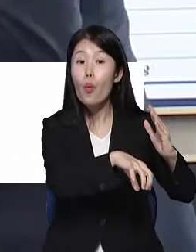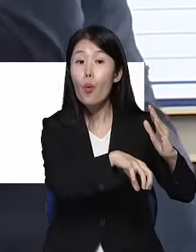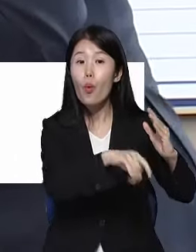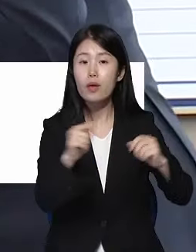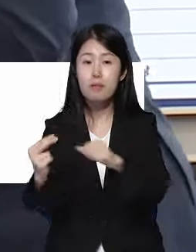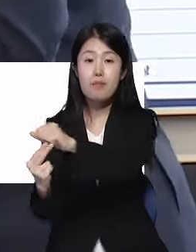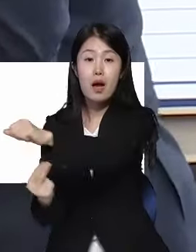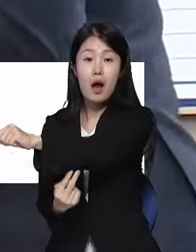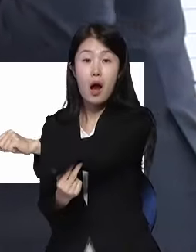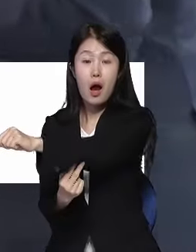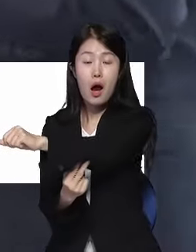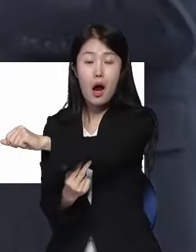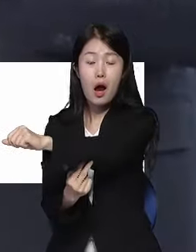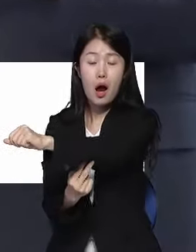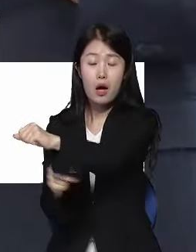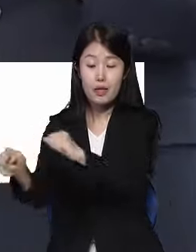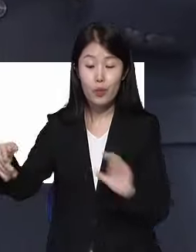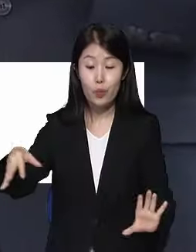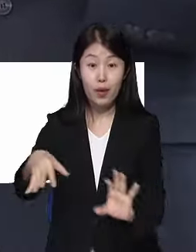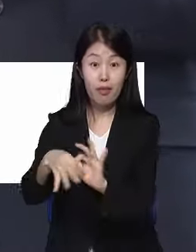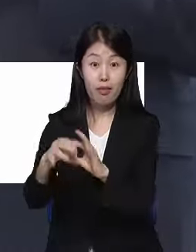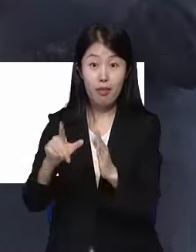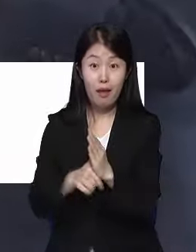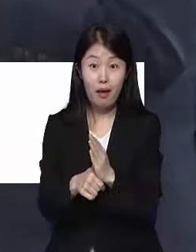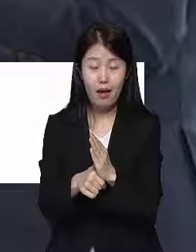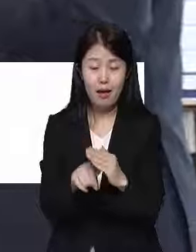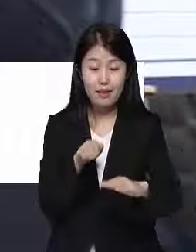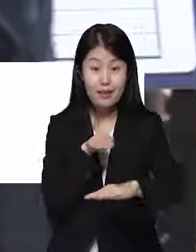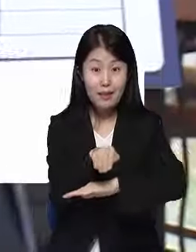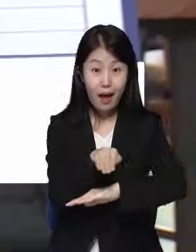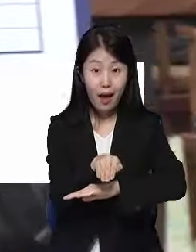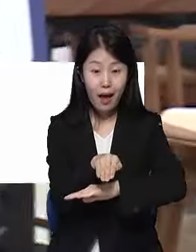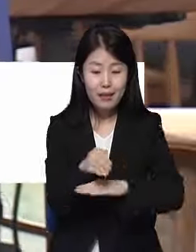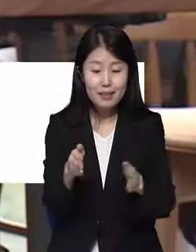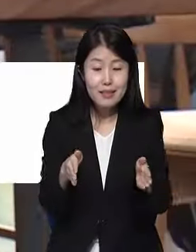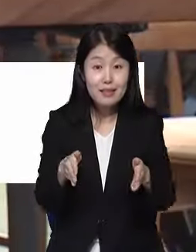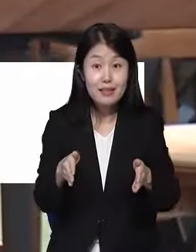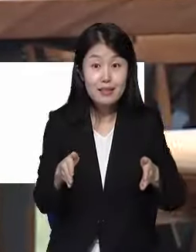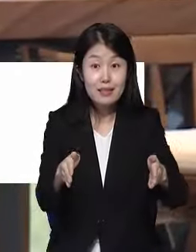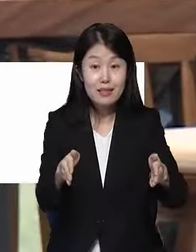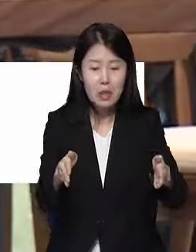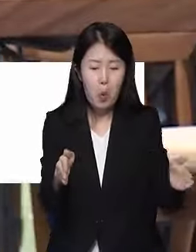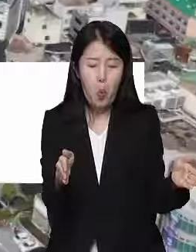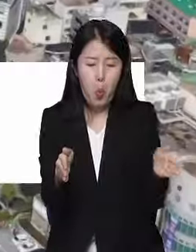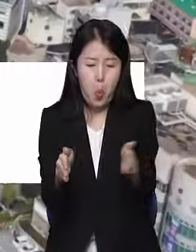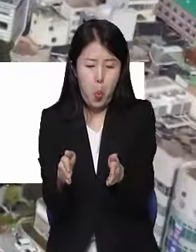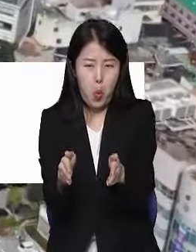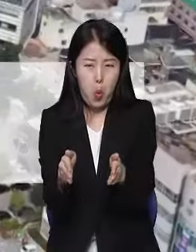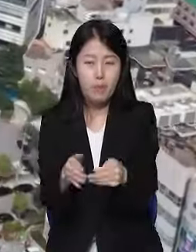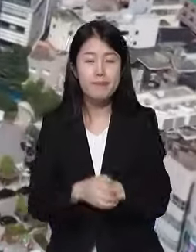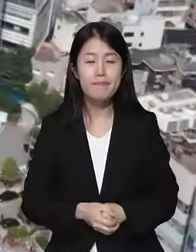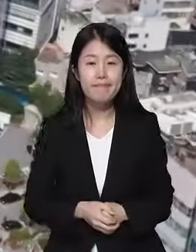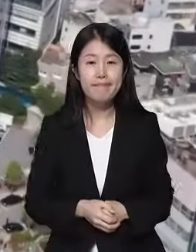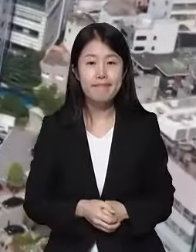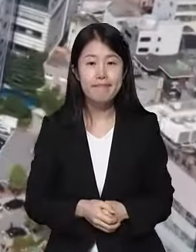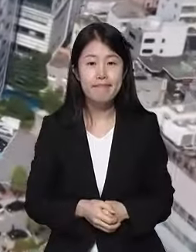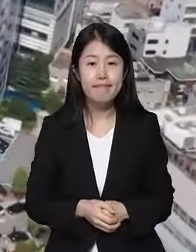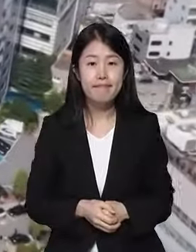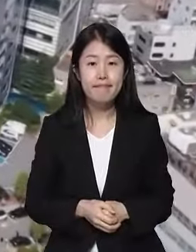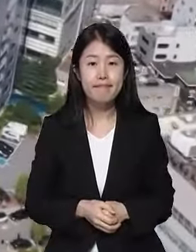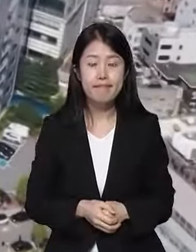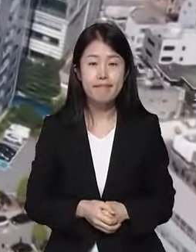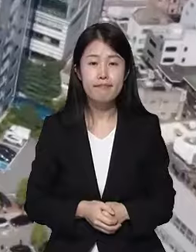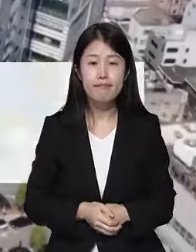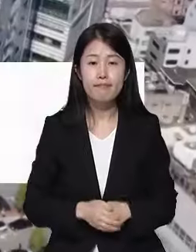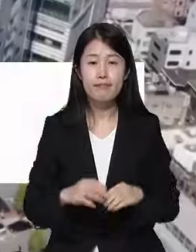도로는 차선을 다이어트 시켜서 걷는 길을 만들겠다는 것입니다. 외지인들이 많이